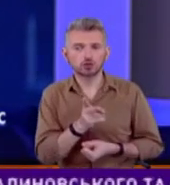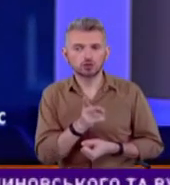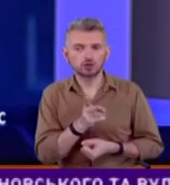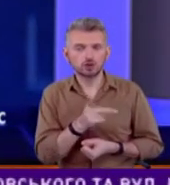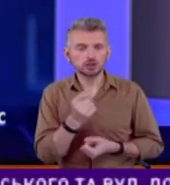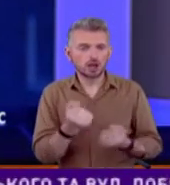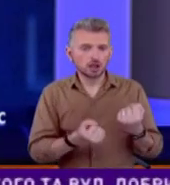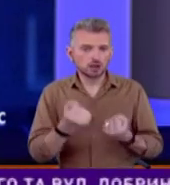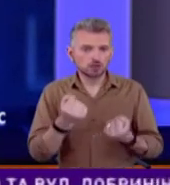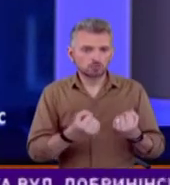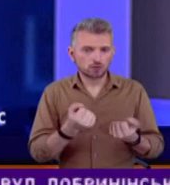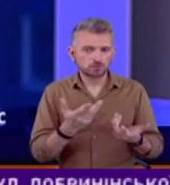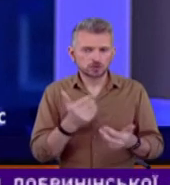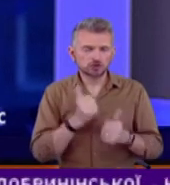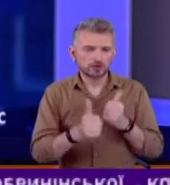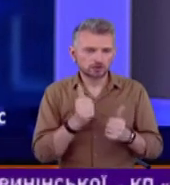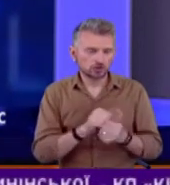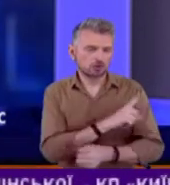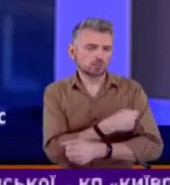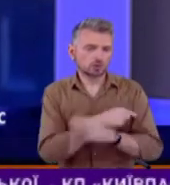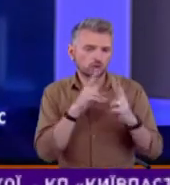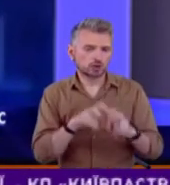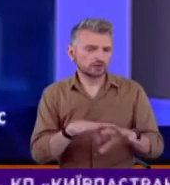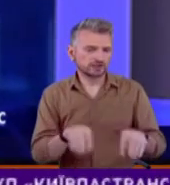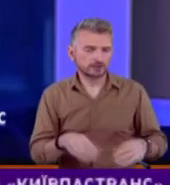за кермом на своє, частіше проходить медогляд. Все.